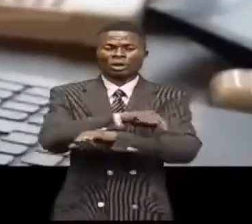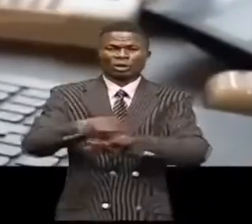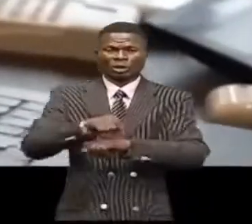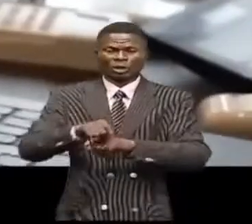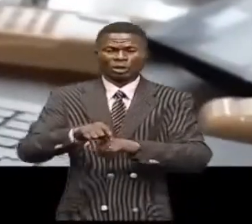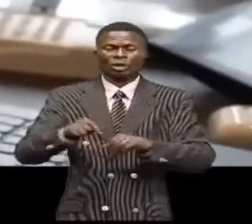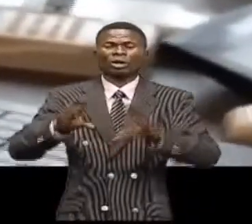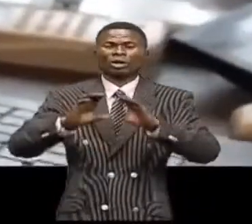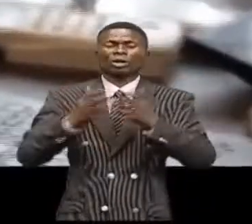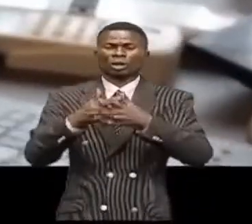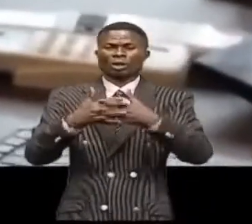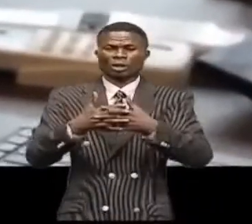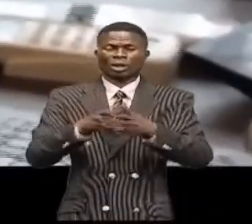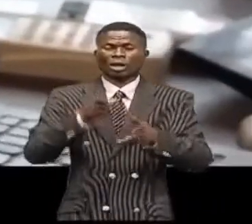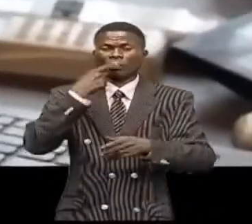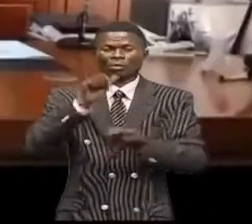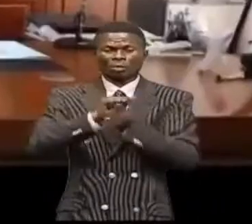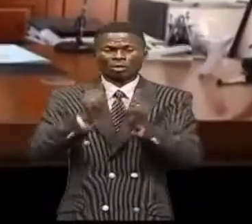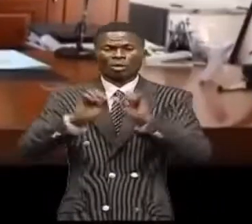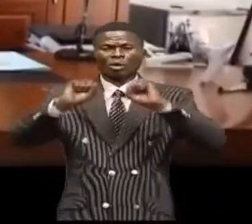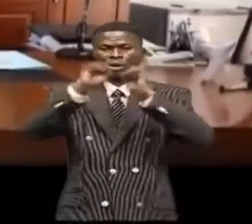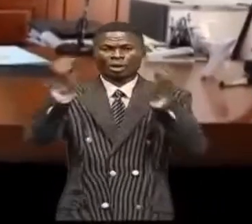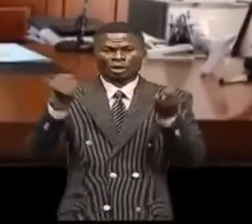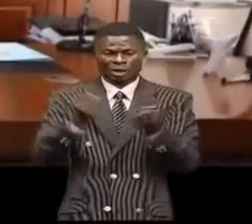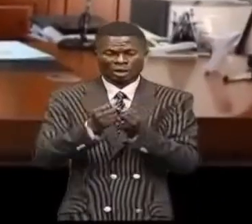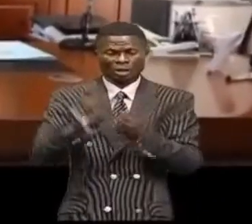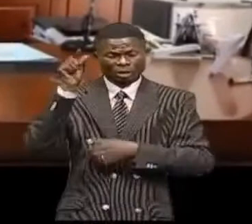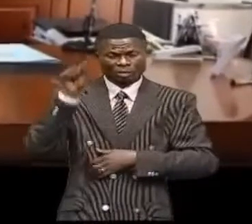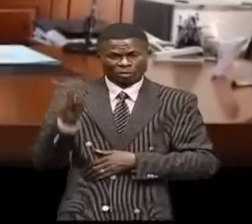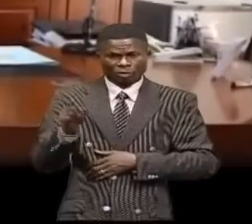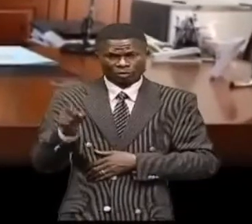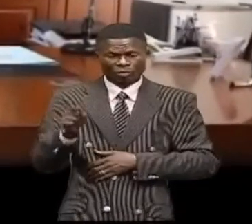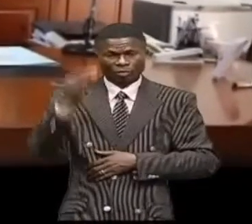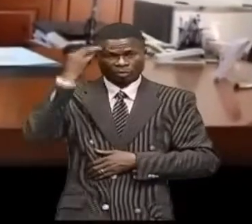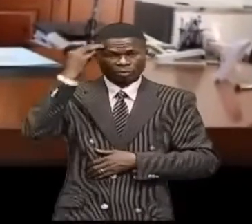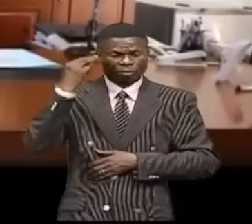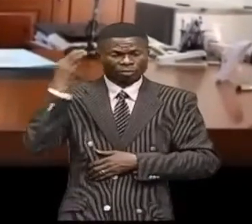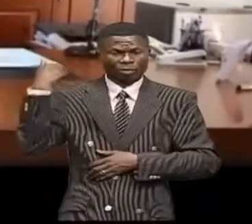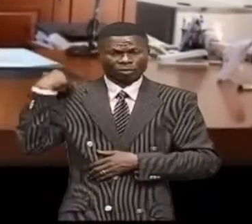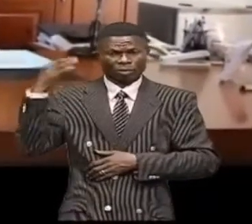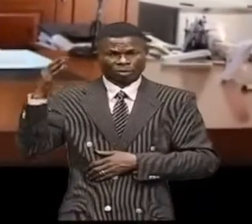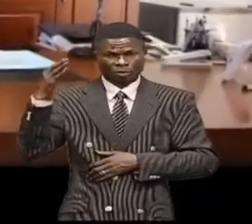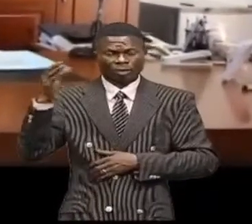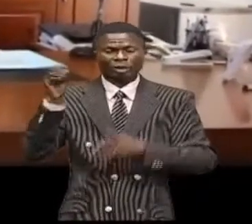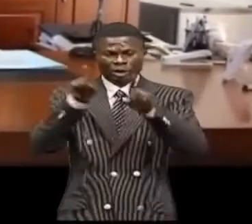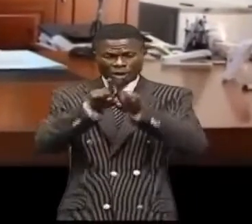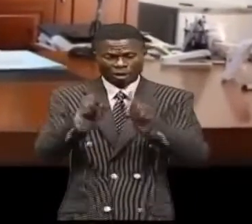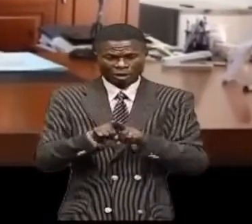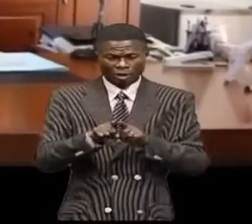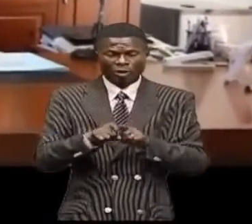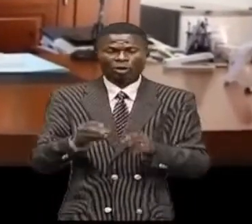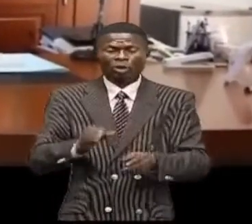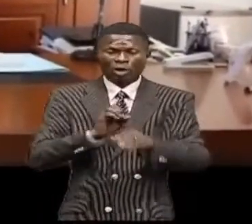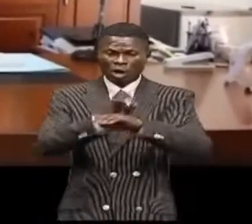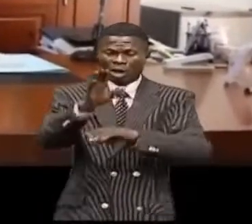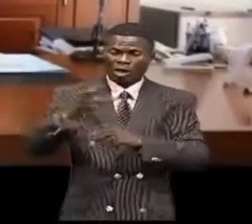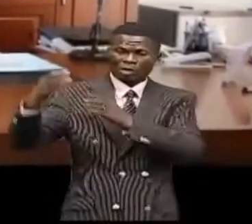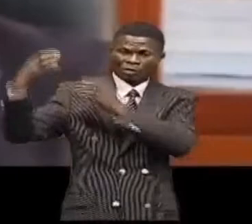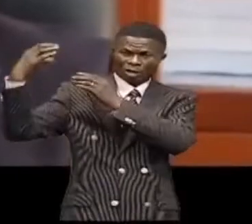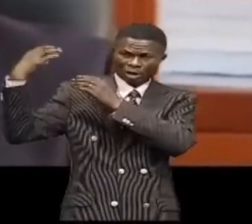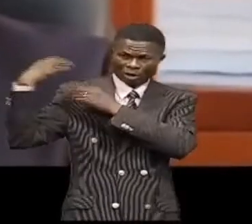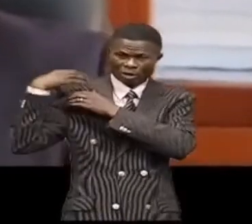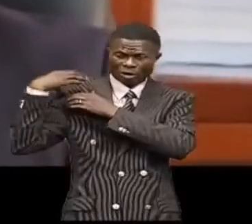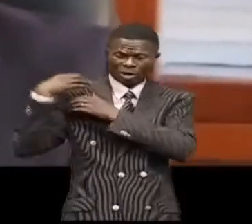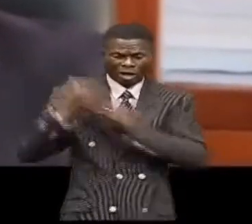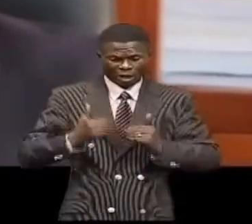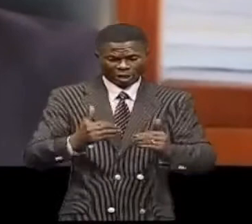de partenariat évoqué par la société Bitec. Le ministre d'État a aussi été chargé de poursuivre dans